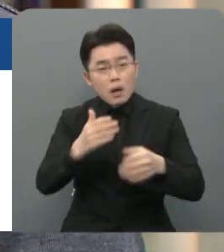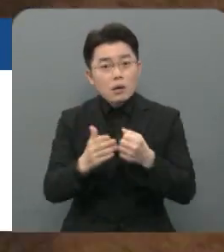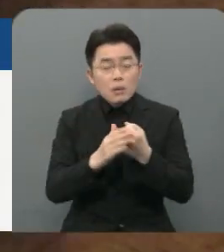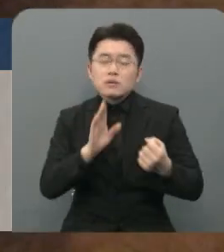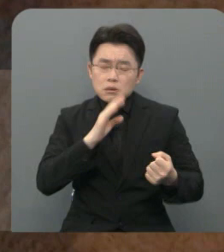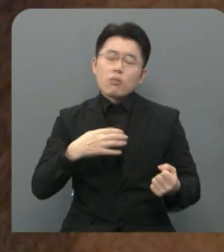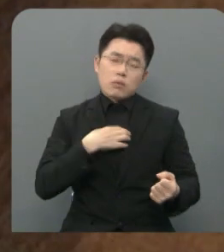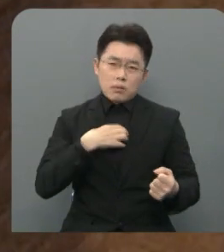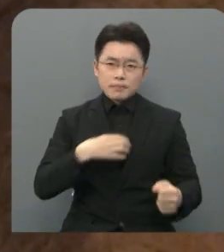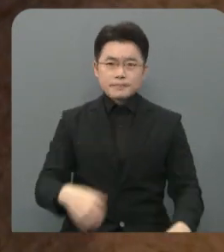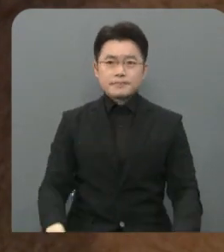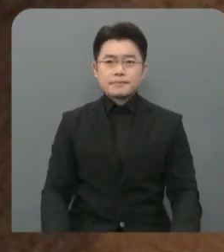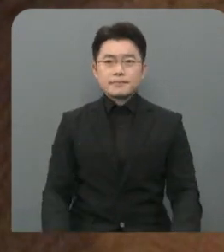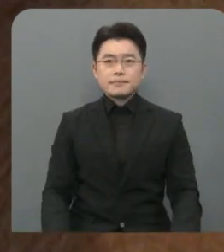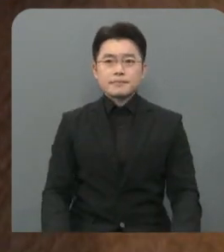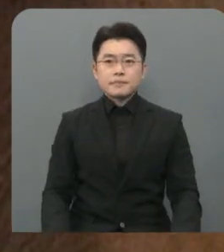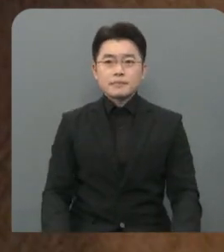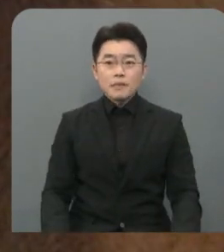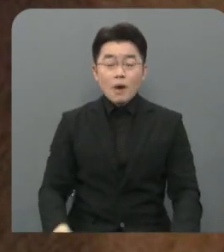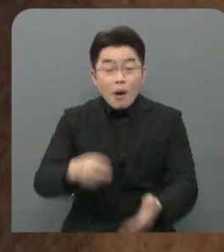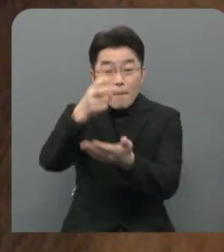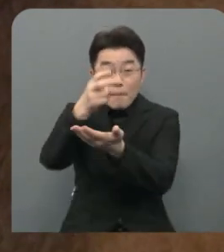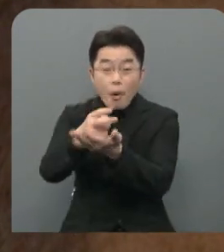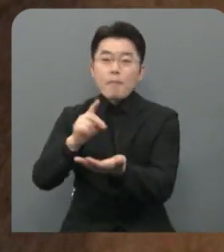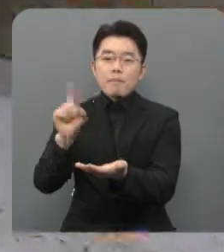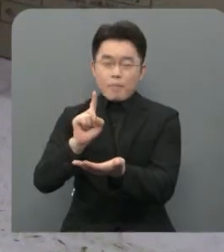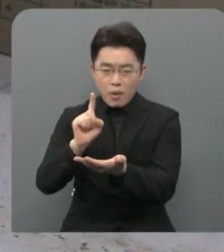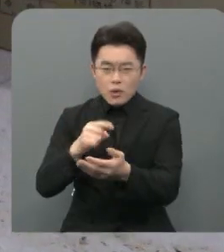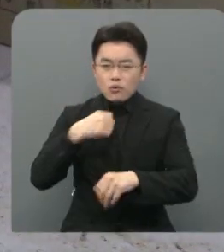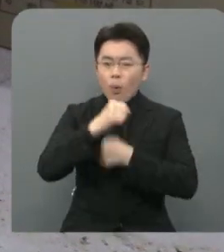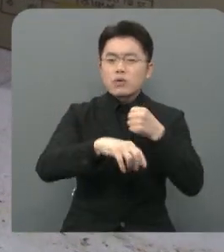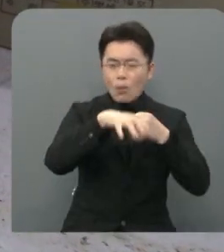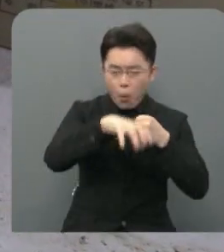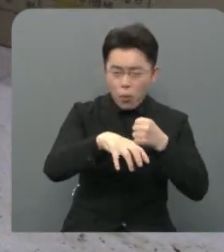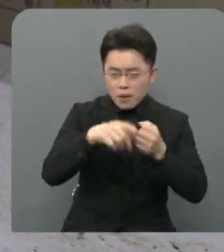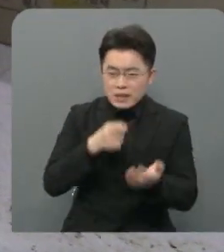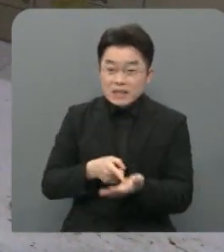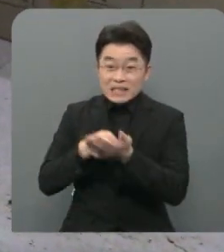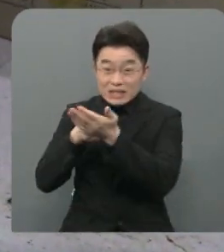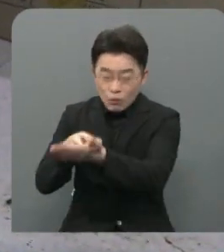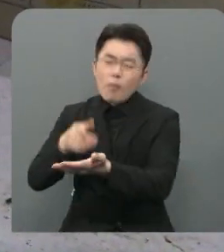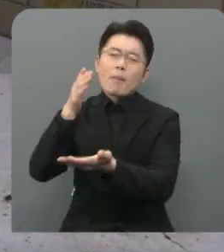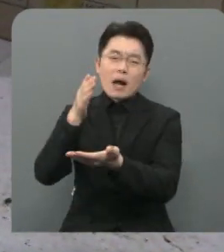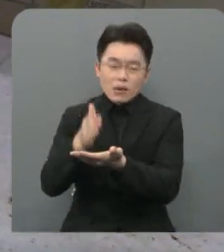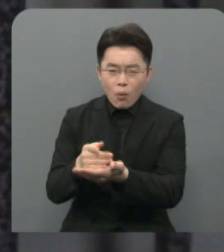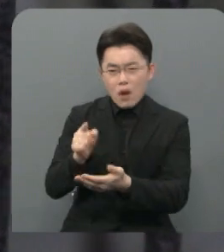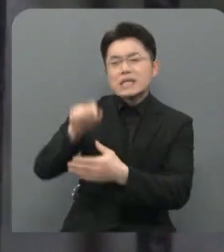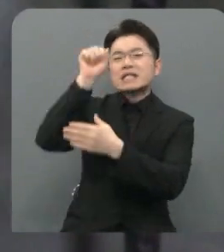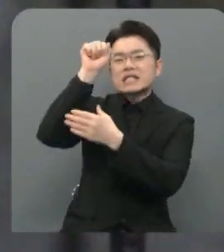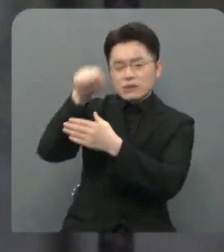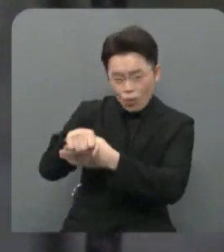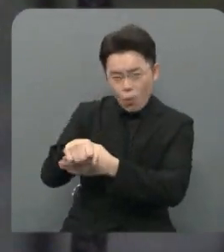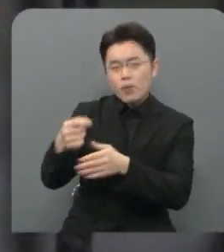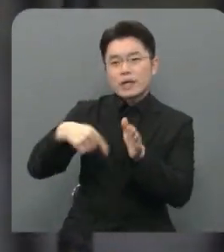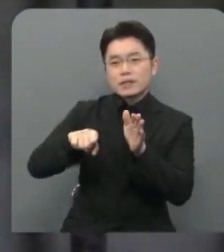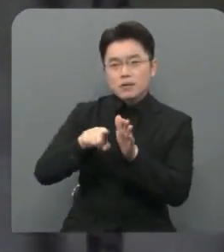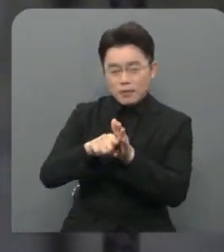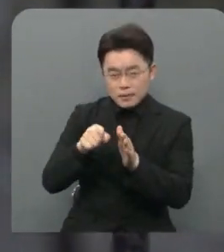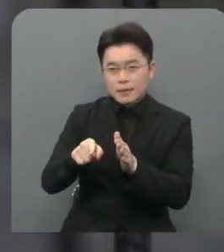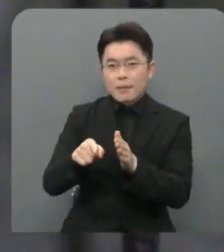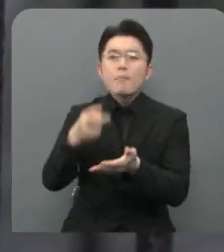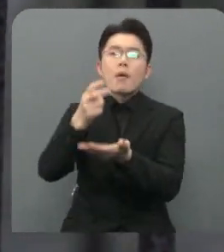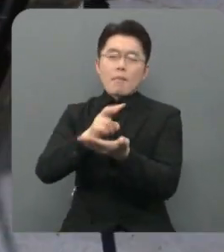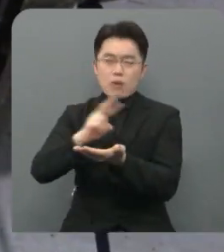있죠. 이 때문에 현재 등록제인 동물원 운영을 허가제로 바꿔 관리를 강화하는 내용의